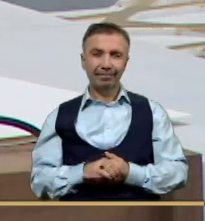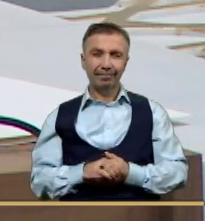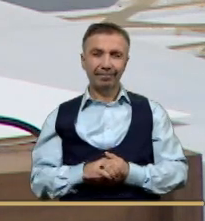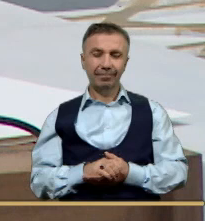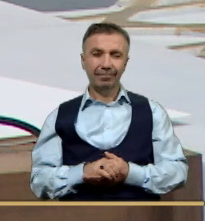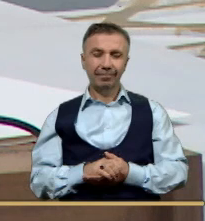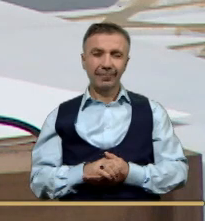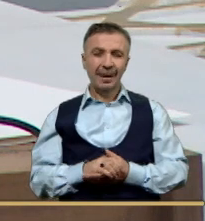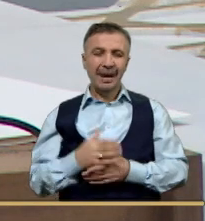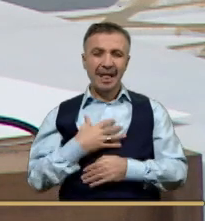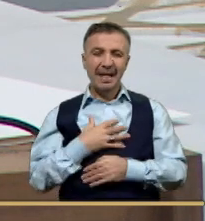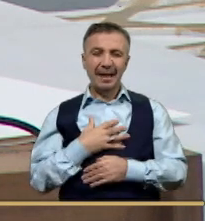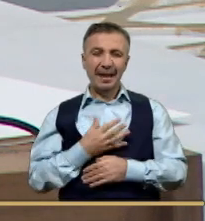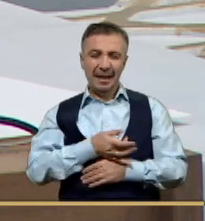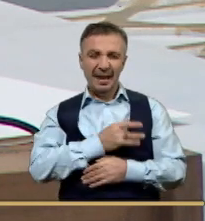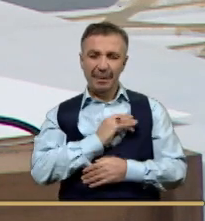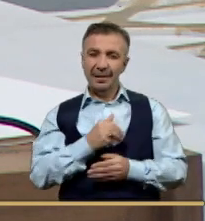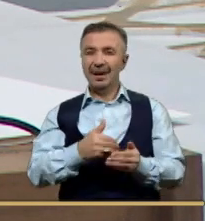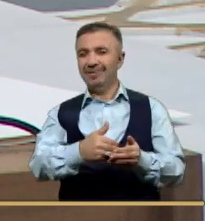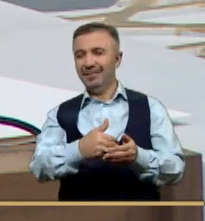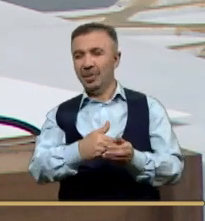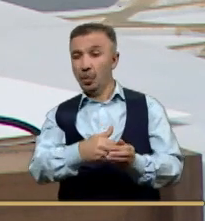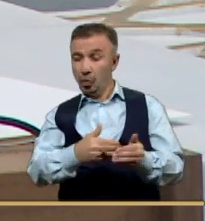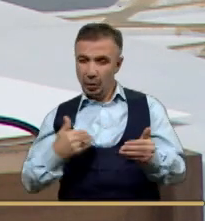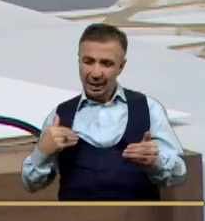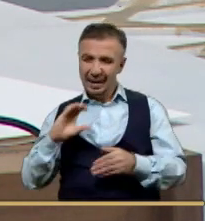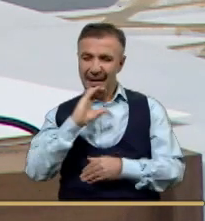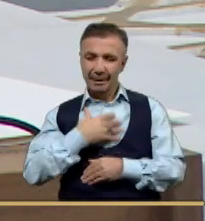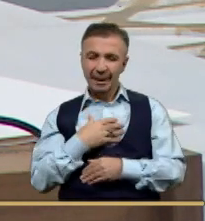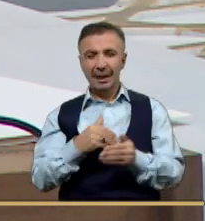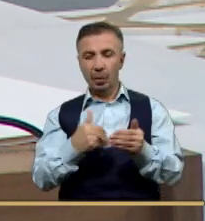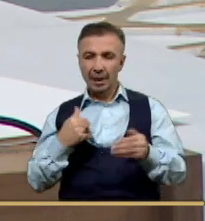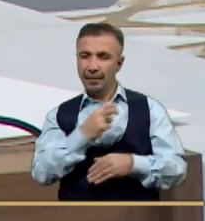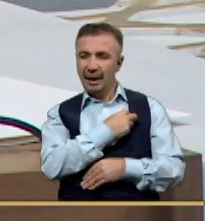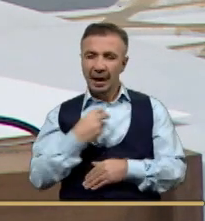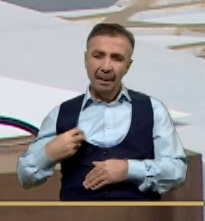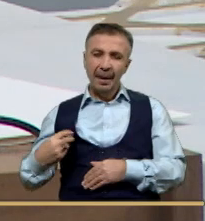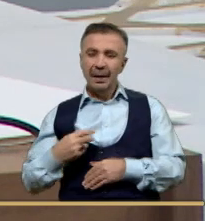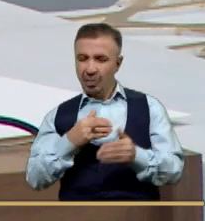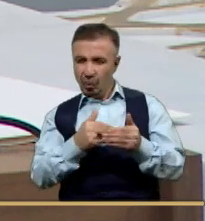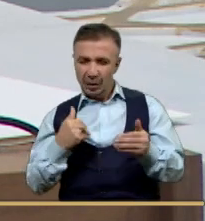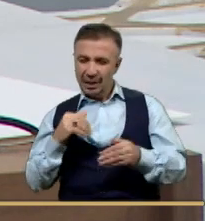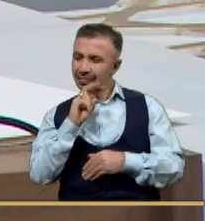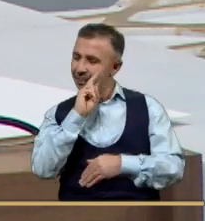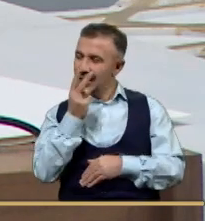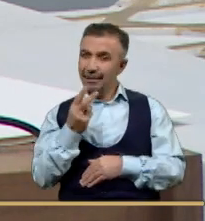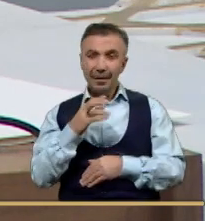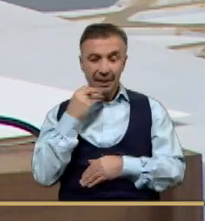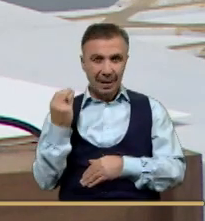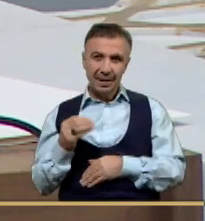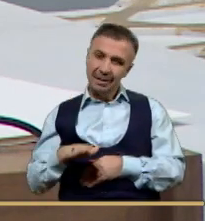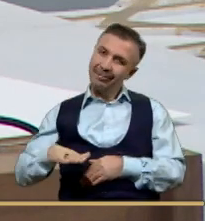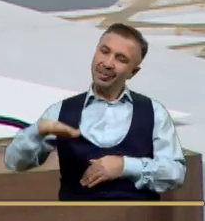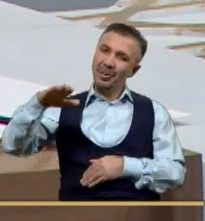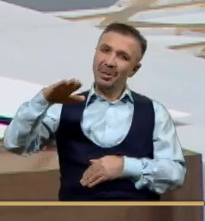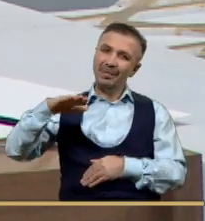Dinden, imandan uzak, İslam'dan uzak, peygamberden uzak maalesef bir gençlik